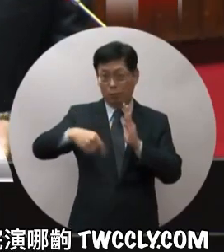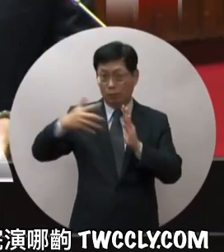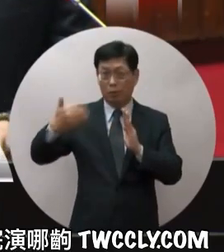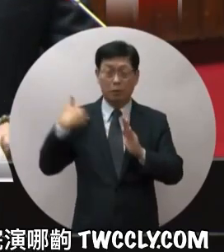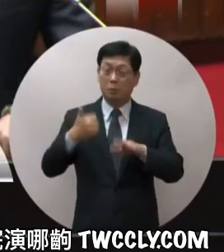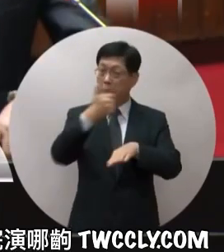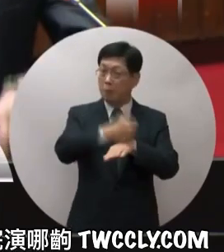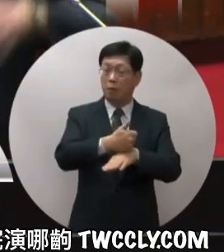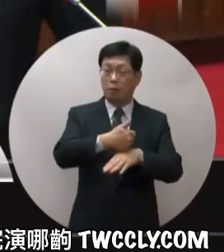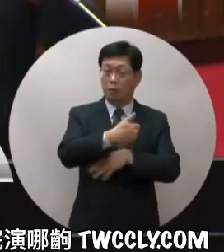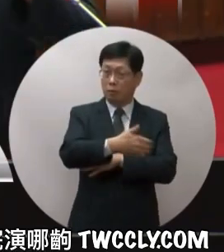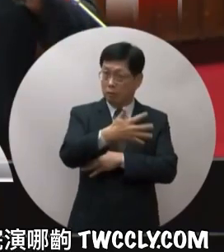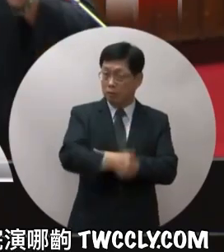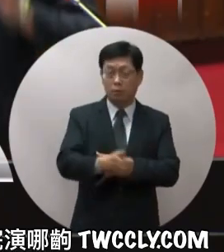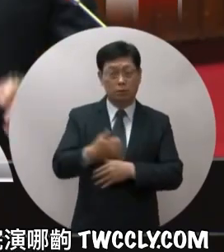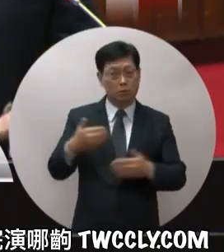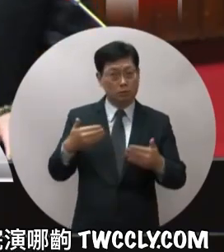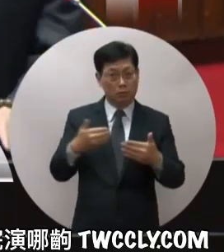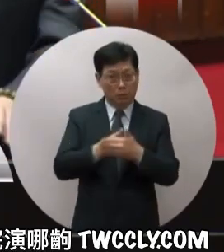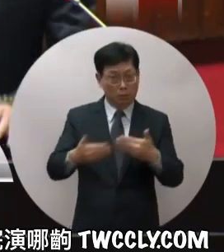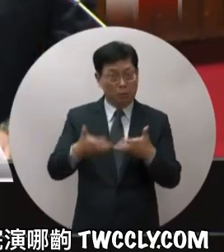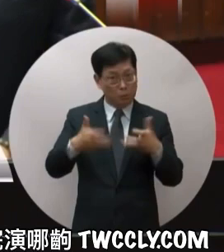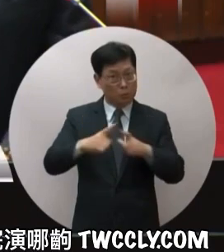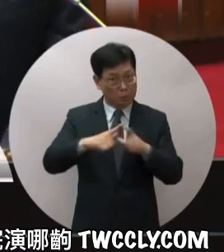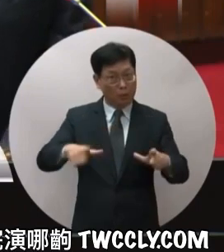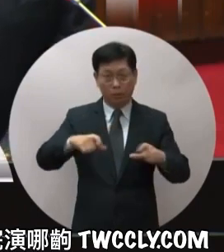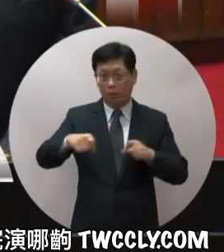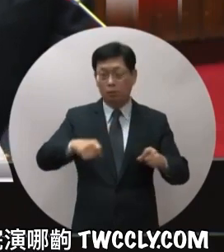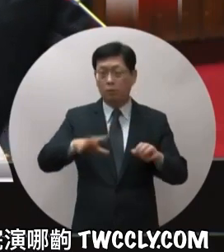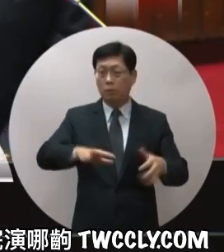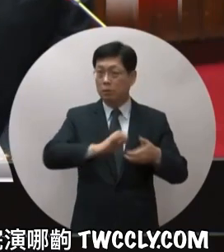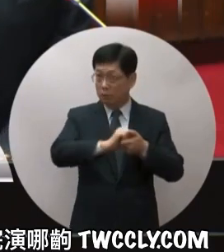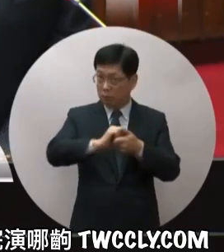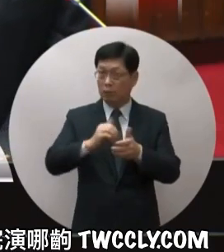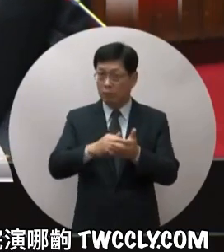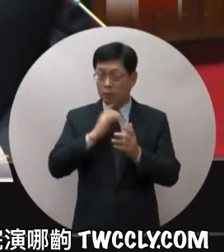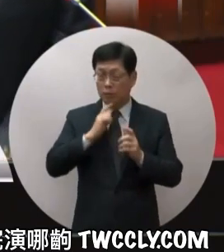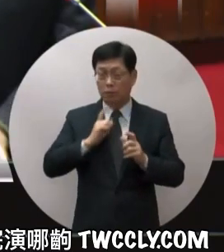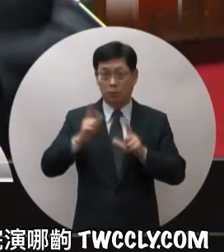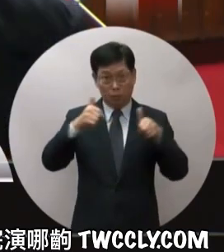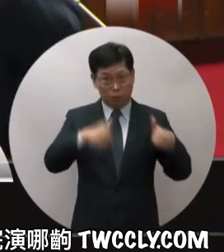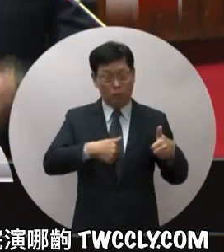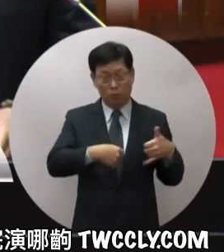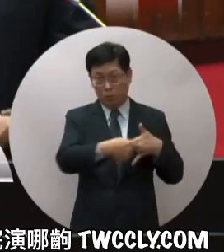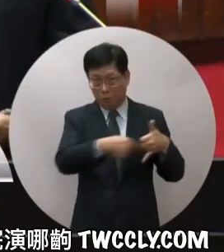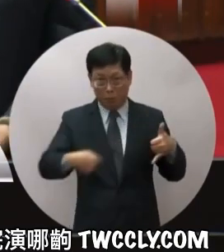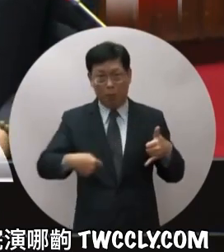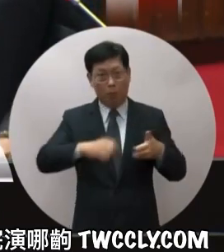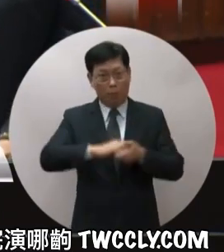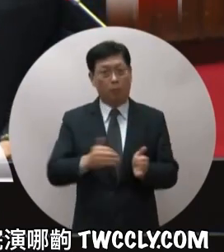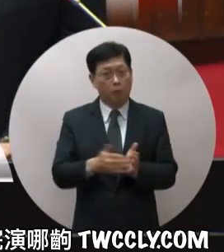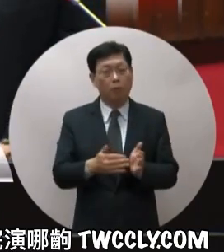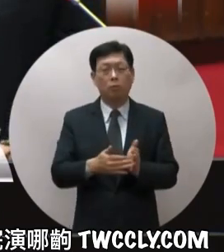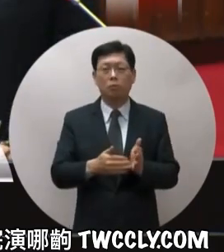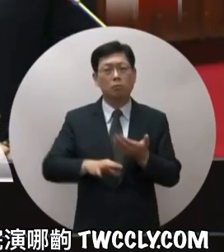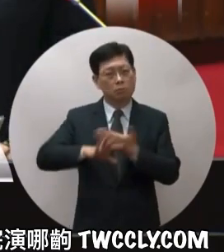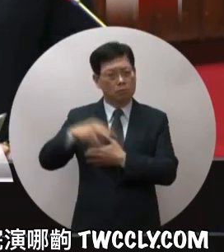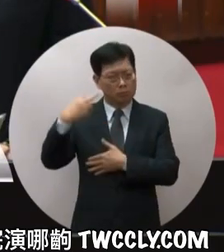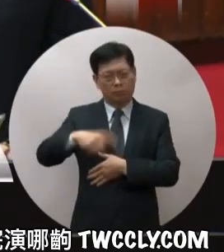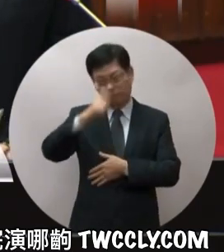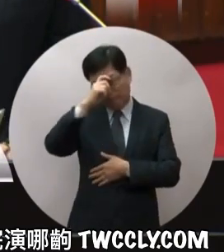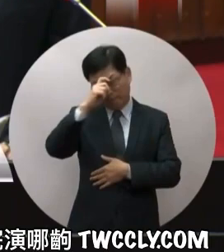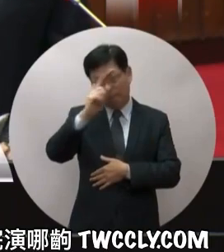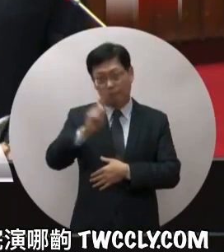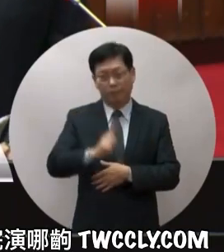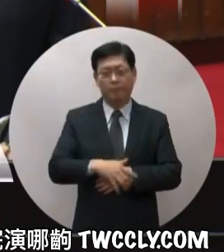屏東的交通的重要建設網路除了現在定案的所謂的東西像已經定案以外我們更加期